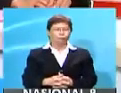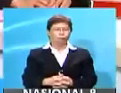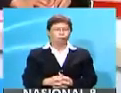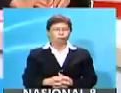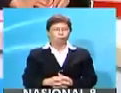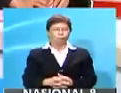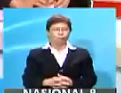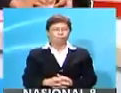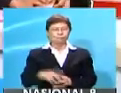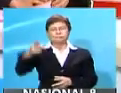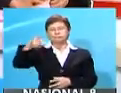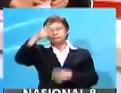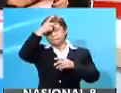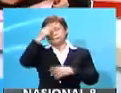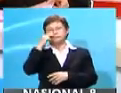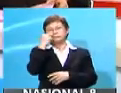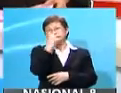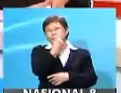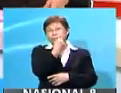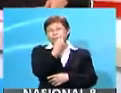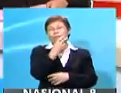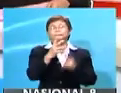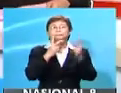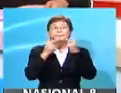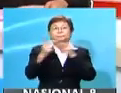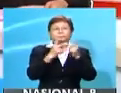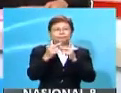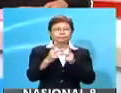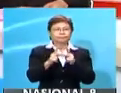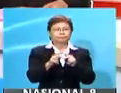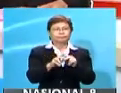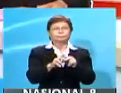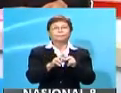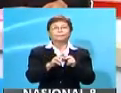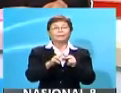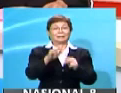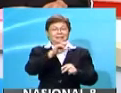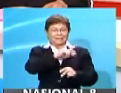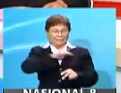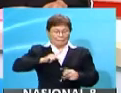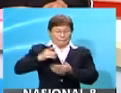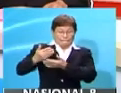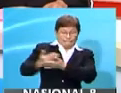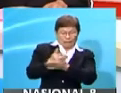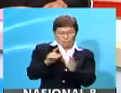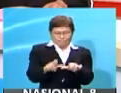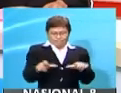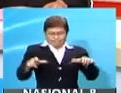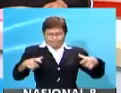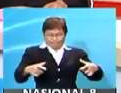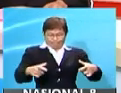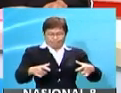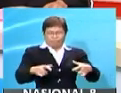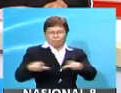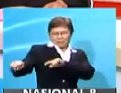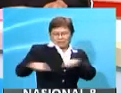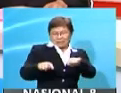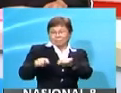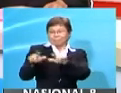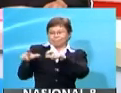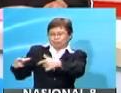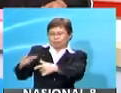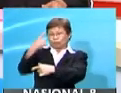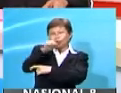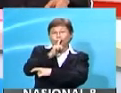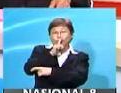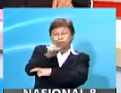Itali Perdana Menteri ser Najib Tun Razak berkata barisan kabinet baru perlu bertiak sebagai satu pasuk untuk memastikan kerajaan